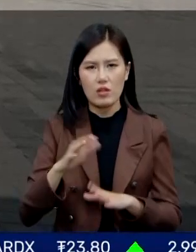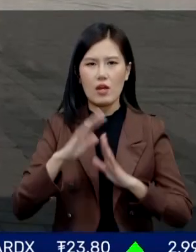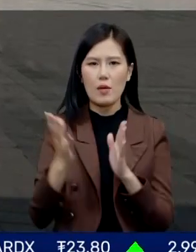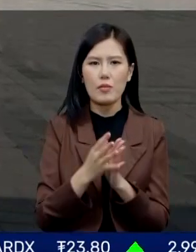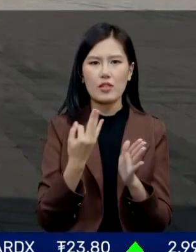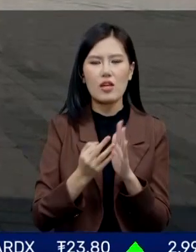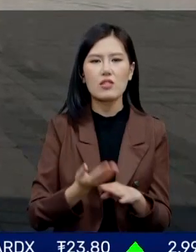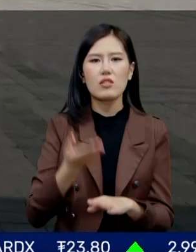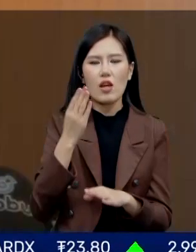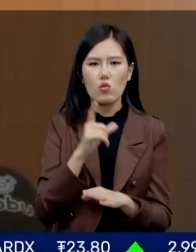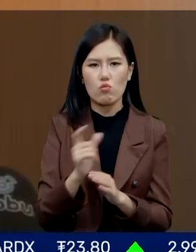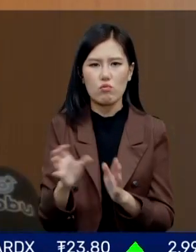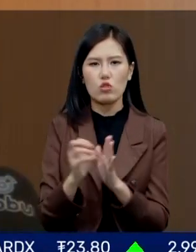байнамаа.